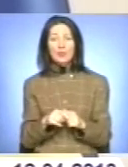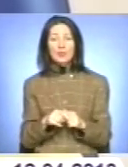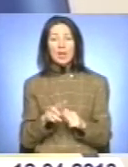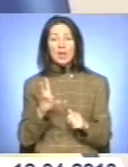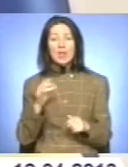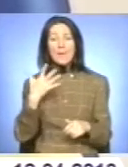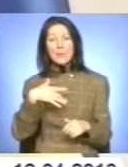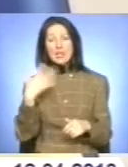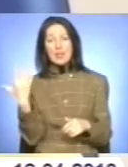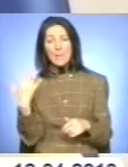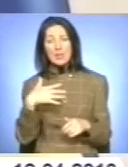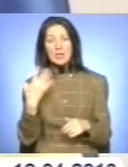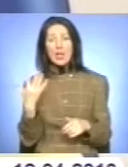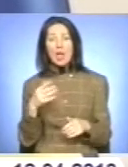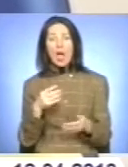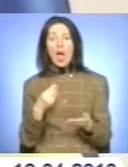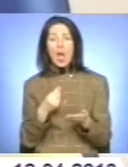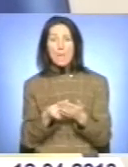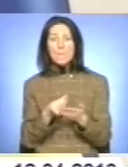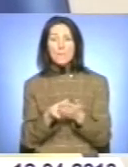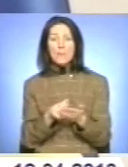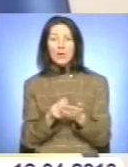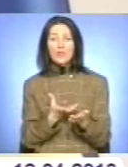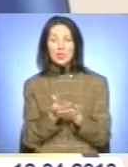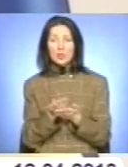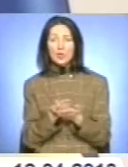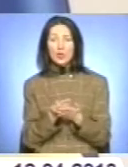50 на 50 профинансируем